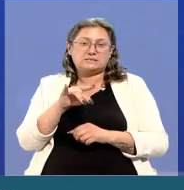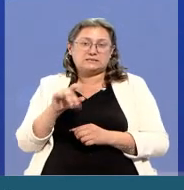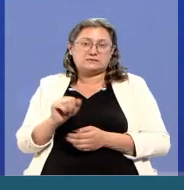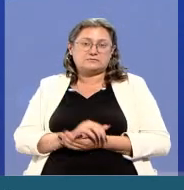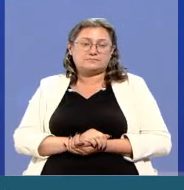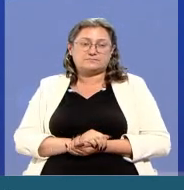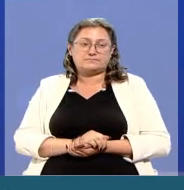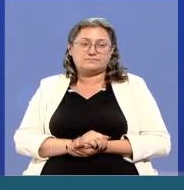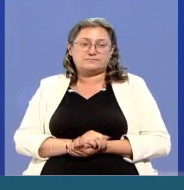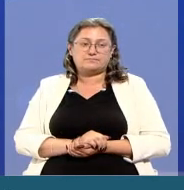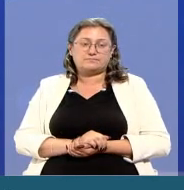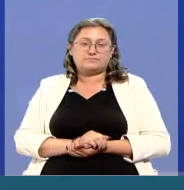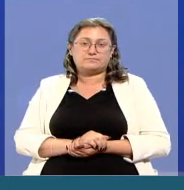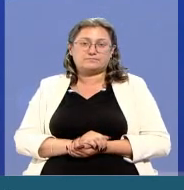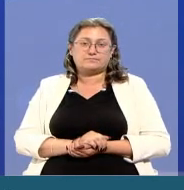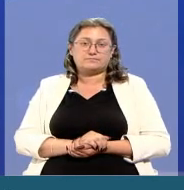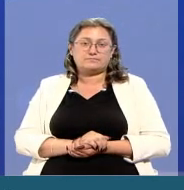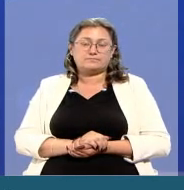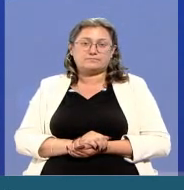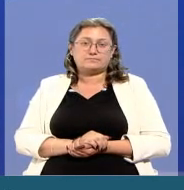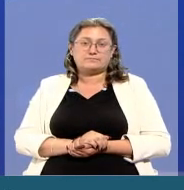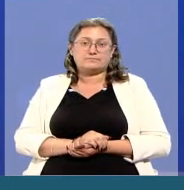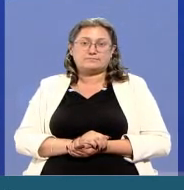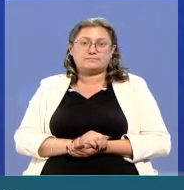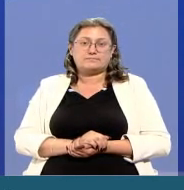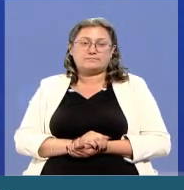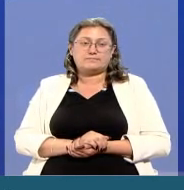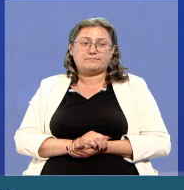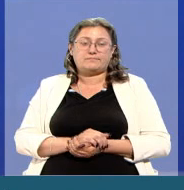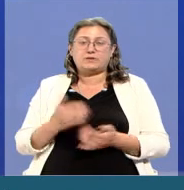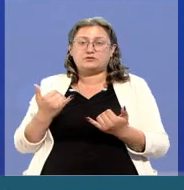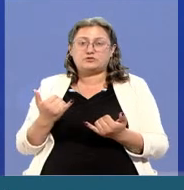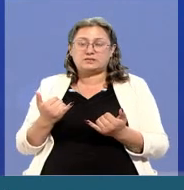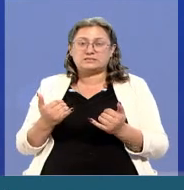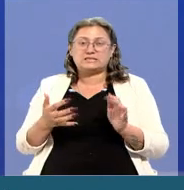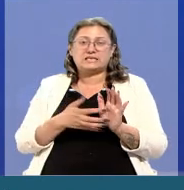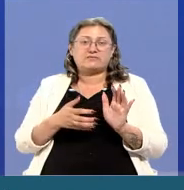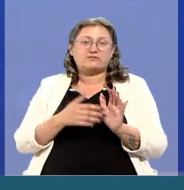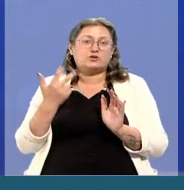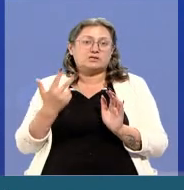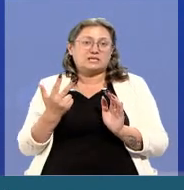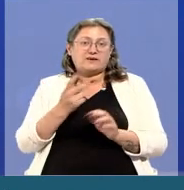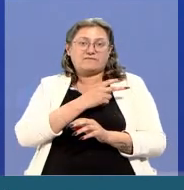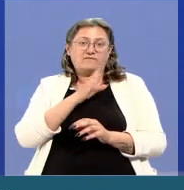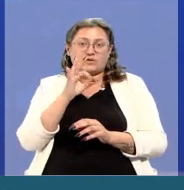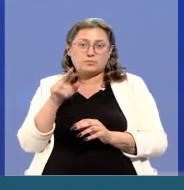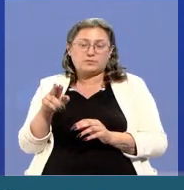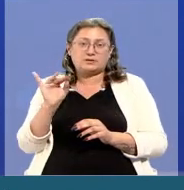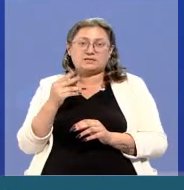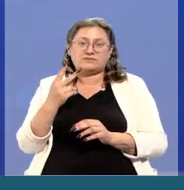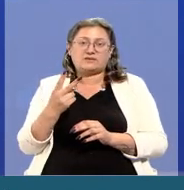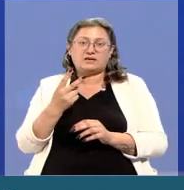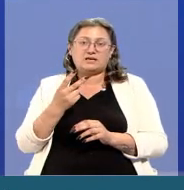ішінде туризм саласында 8 және 2 орын сауда саласында. Бүгінгі есепті күнге сауда секторында бұл